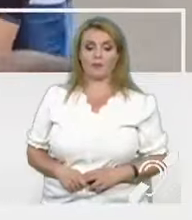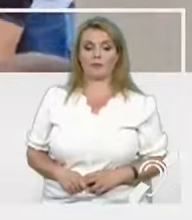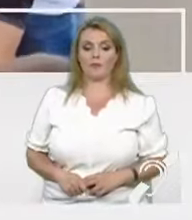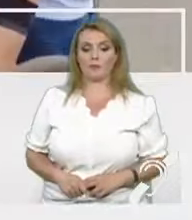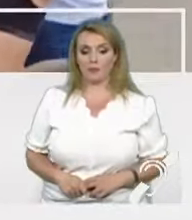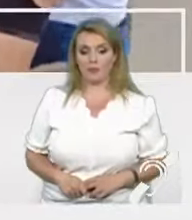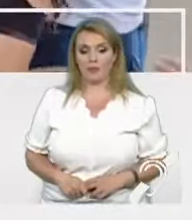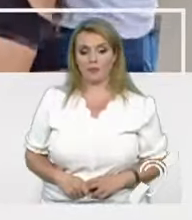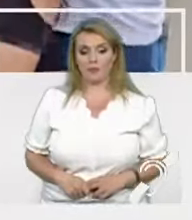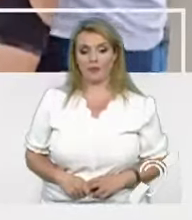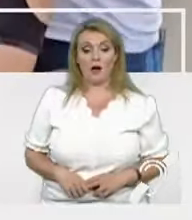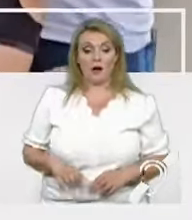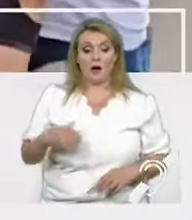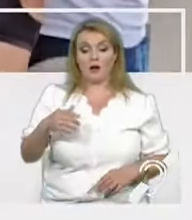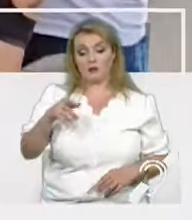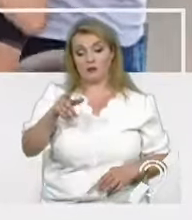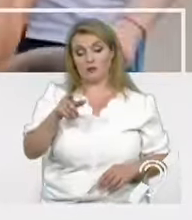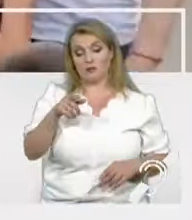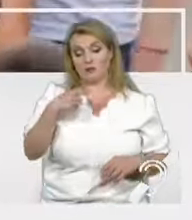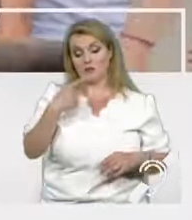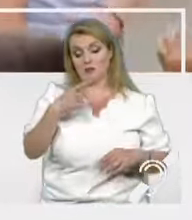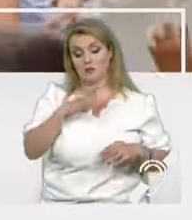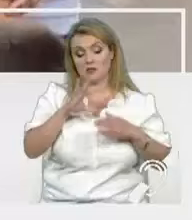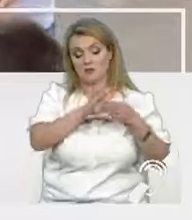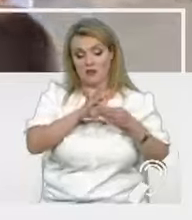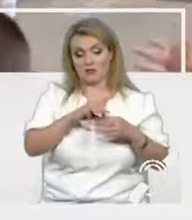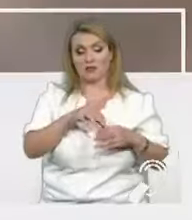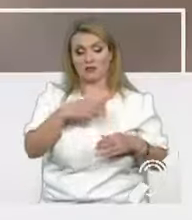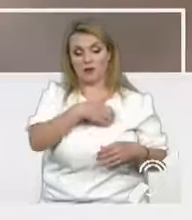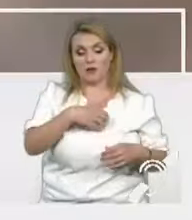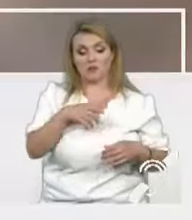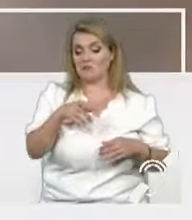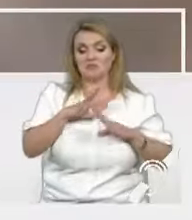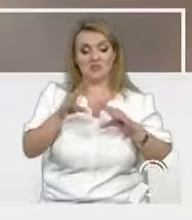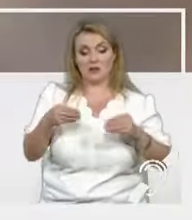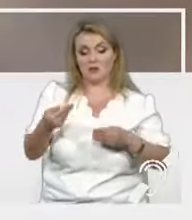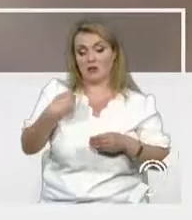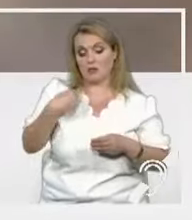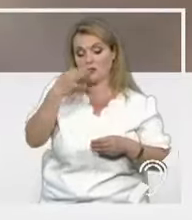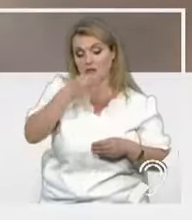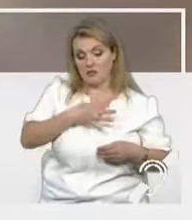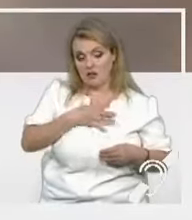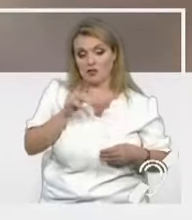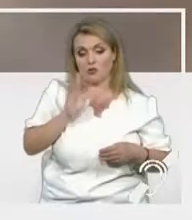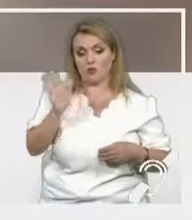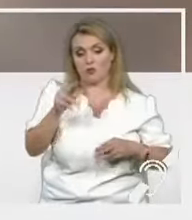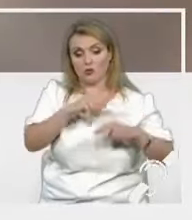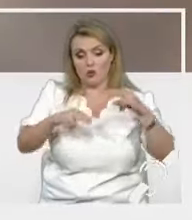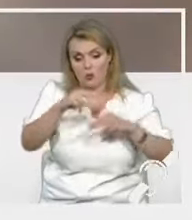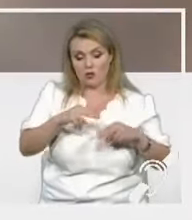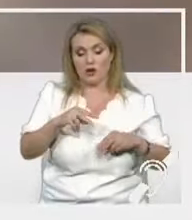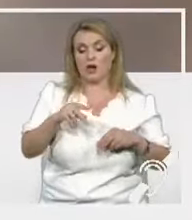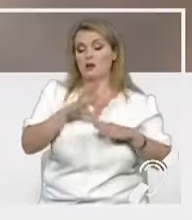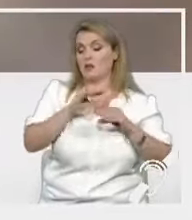amplasarea acestui gard nu a fost coordonată cu subdiviziunile municipale de profil sau cu pretura de sector. Pretura de sector s-a autosesizat